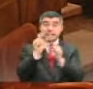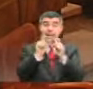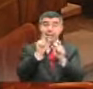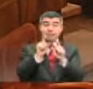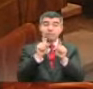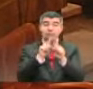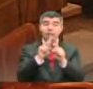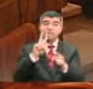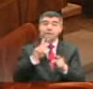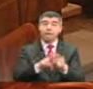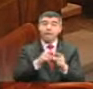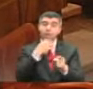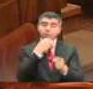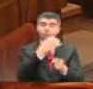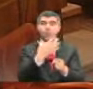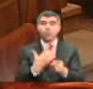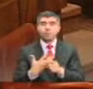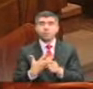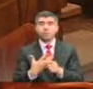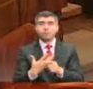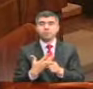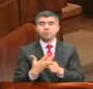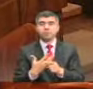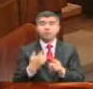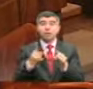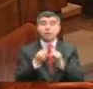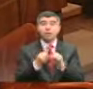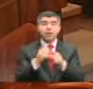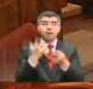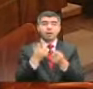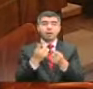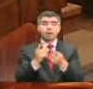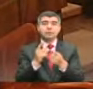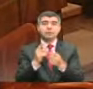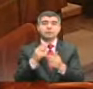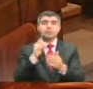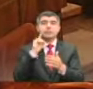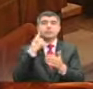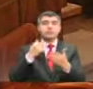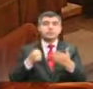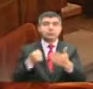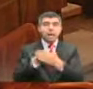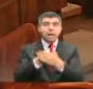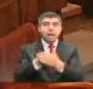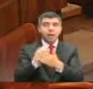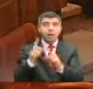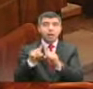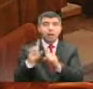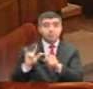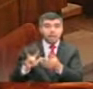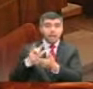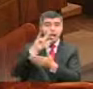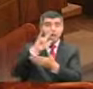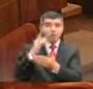الحقيقة واش تظنوا بلا مثلا اللي كان كياخذ في لاكنوبس مثلا اللي في الداخله ولا في بوجدور كيش الطياره تجي ياخذ الدوار هذا الشيء